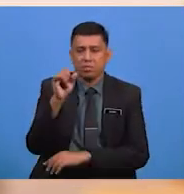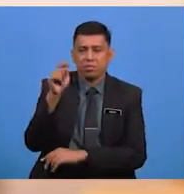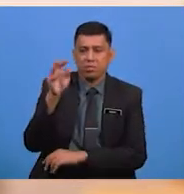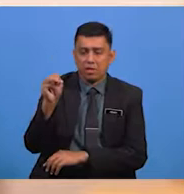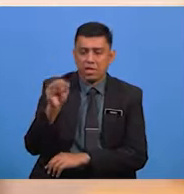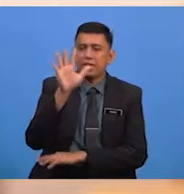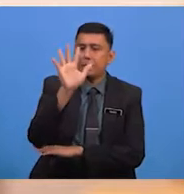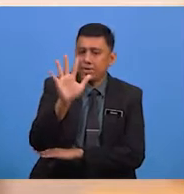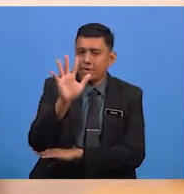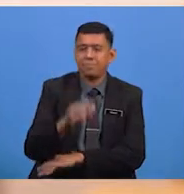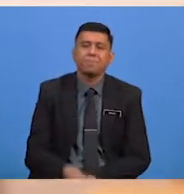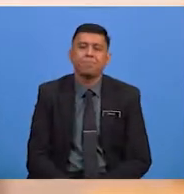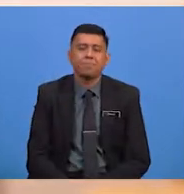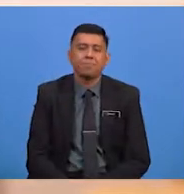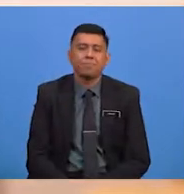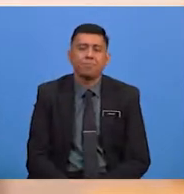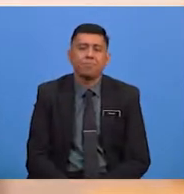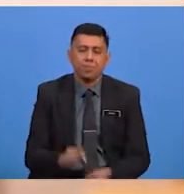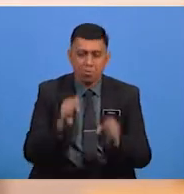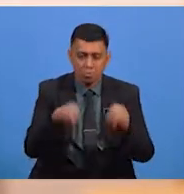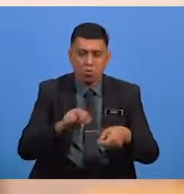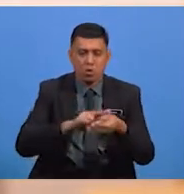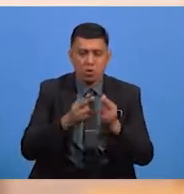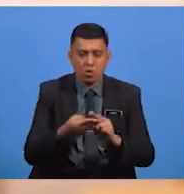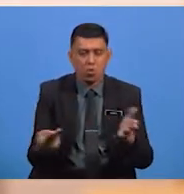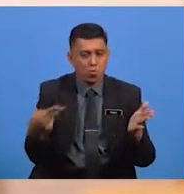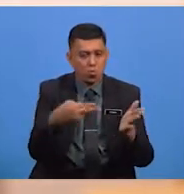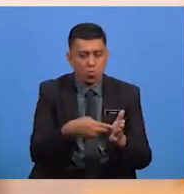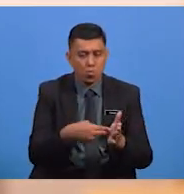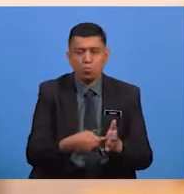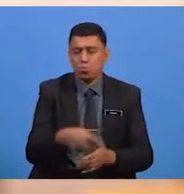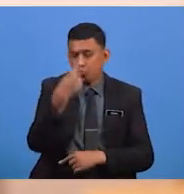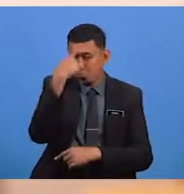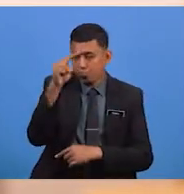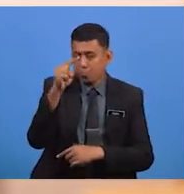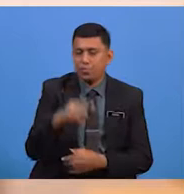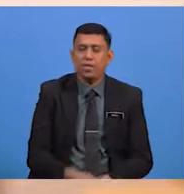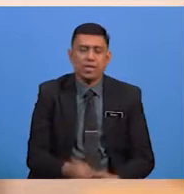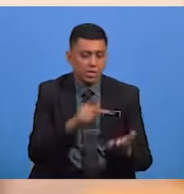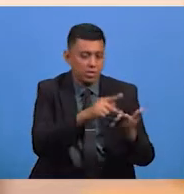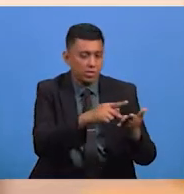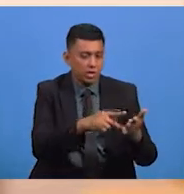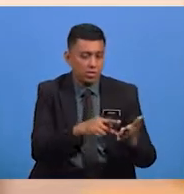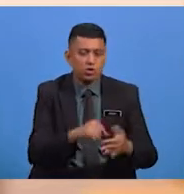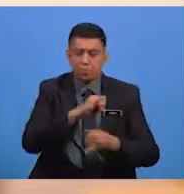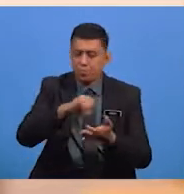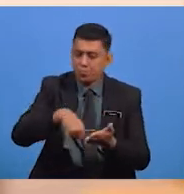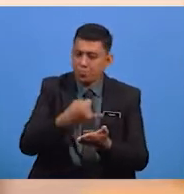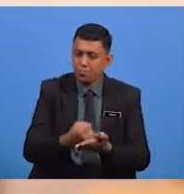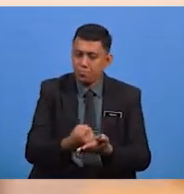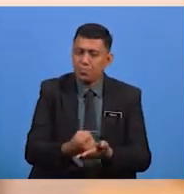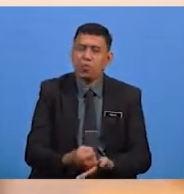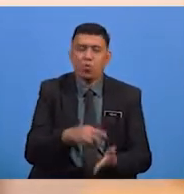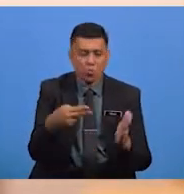adalah 5. Pembeli ubah ulang akan digunakan untuk mengira jumlah ulangan yang